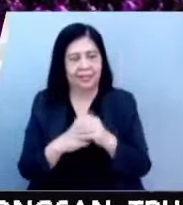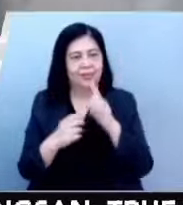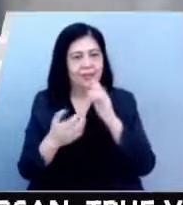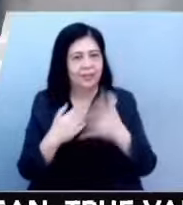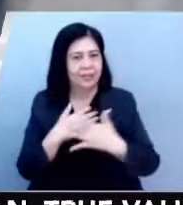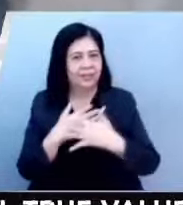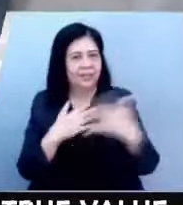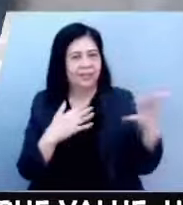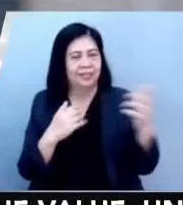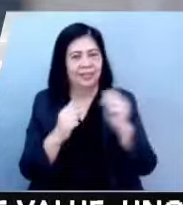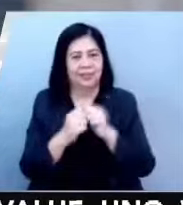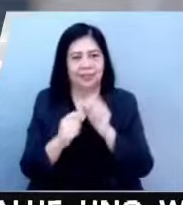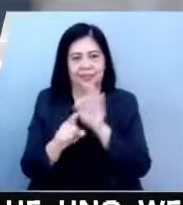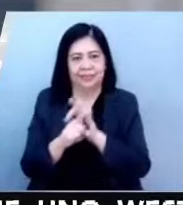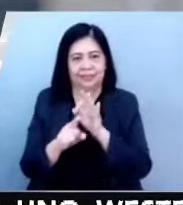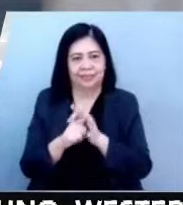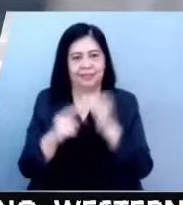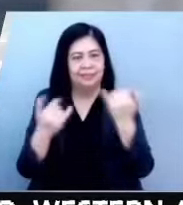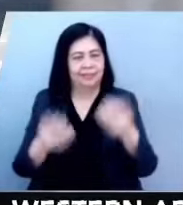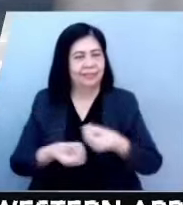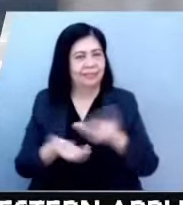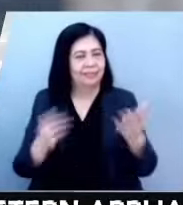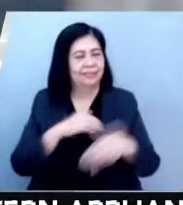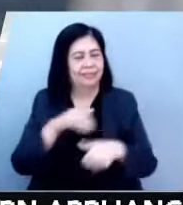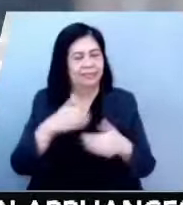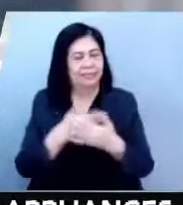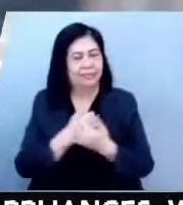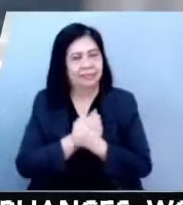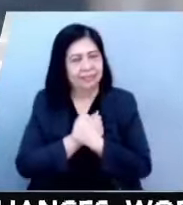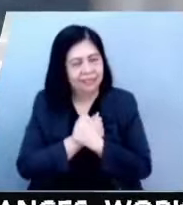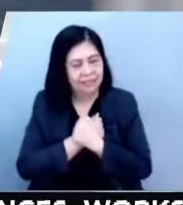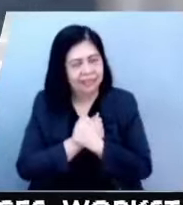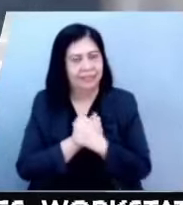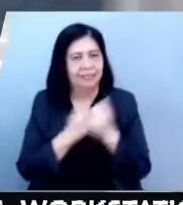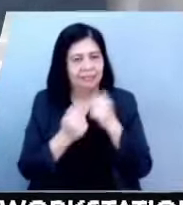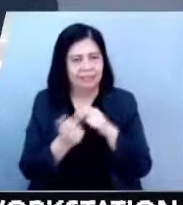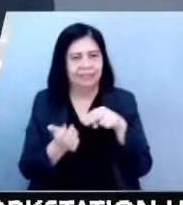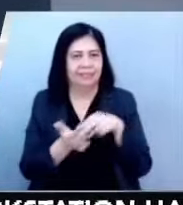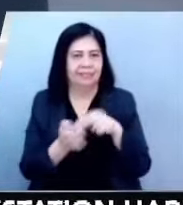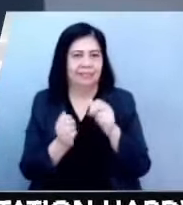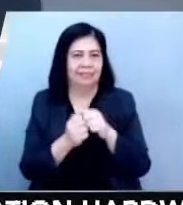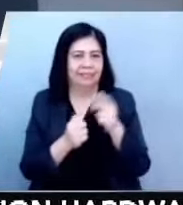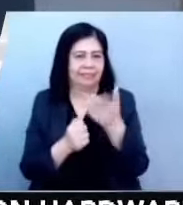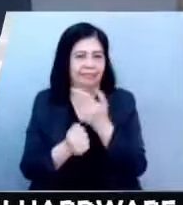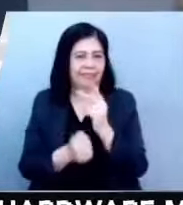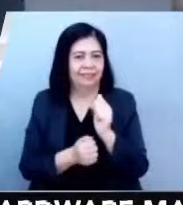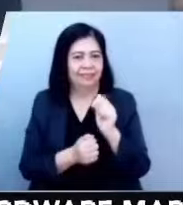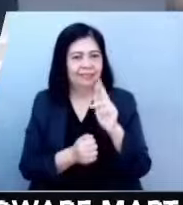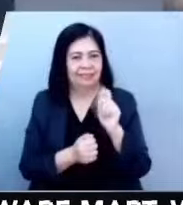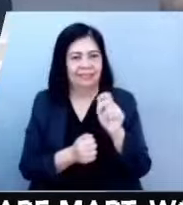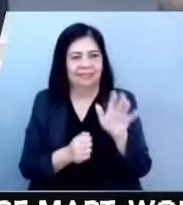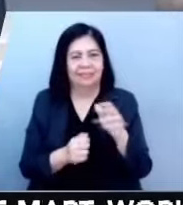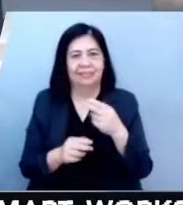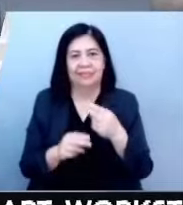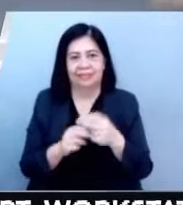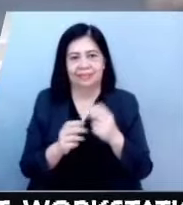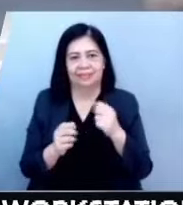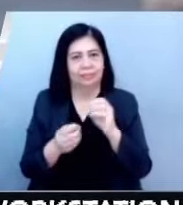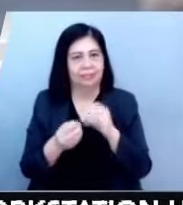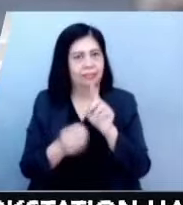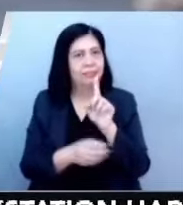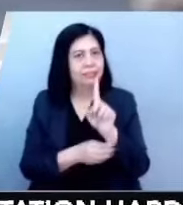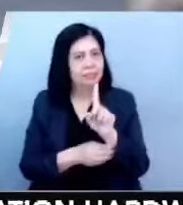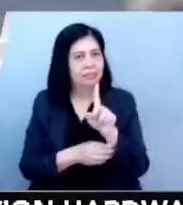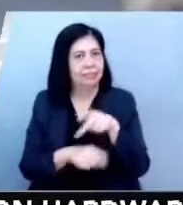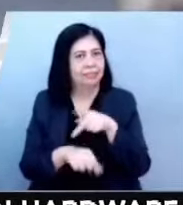Carrots. Today we gave you all our love. We will always stand next to Carrot. As of this writing, number one sa Philippine trends